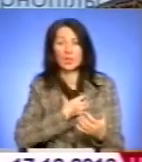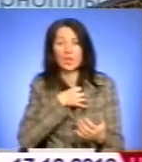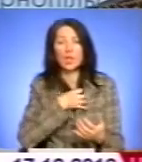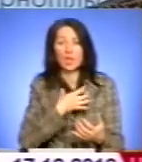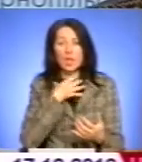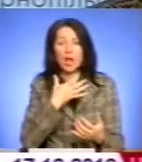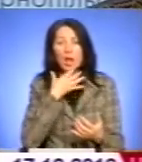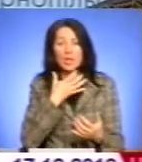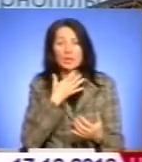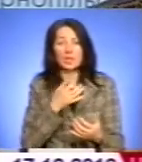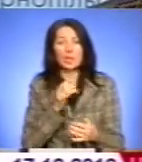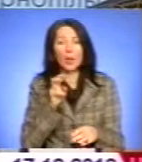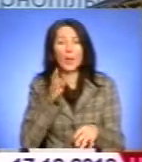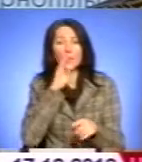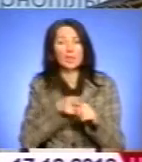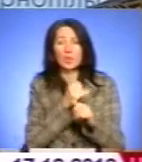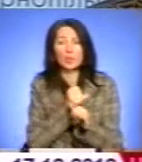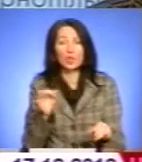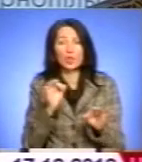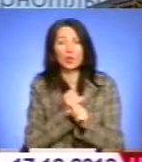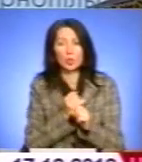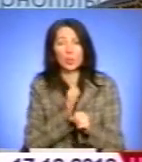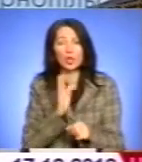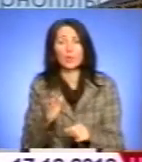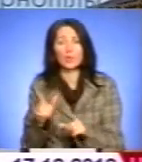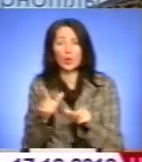дати. Був залучений автомобіль